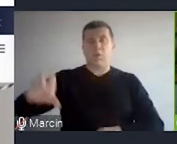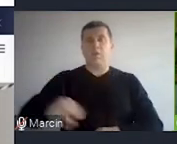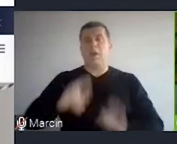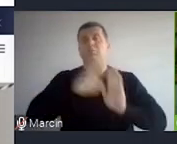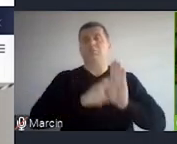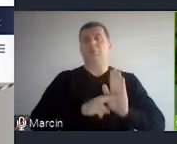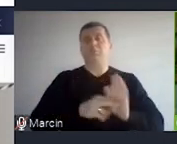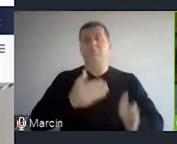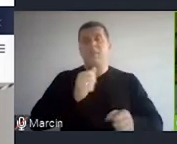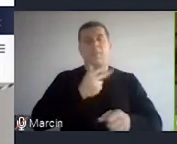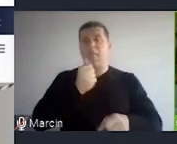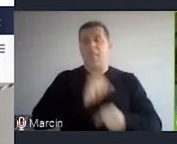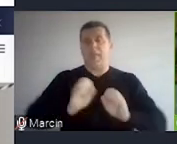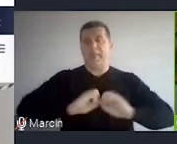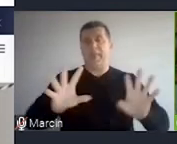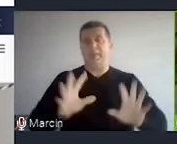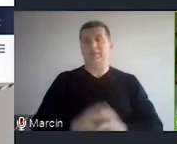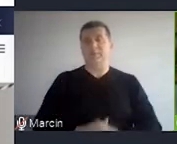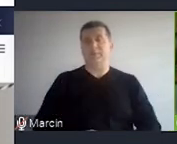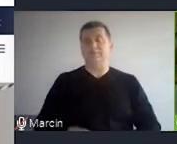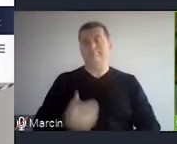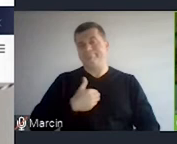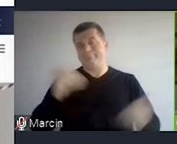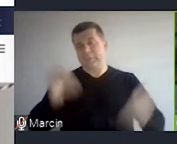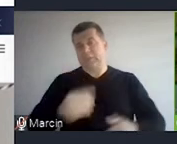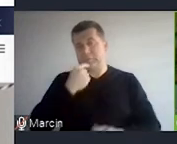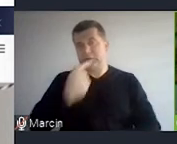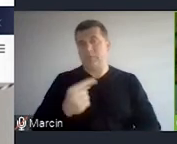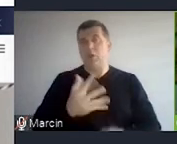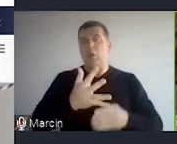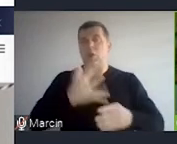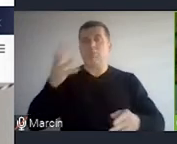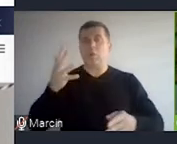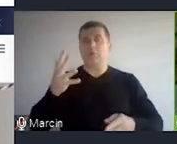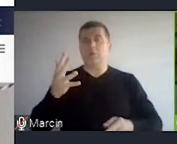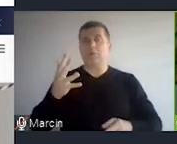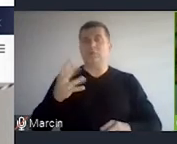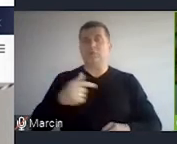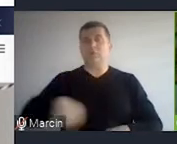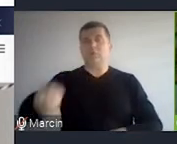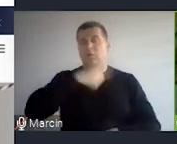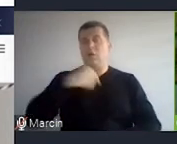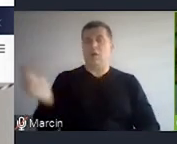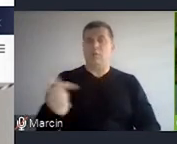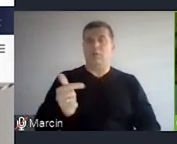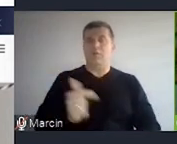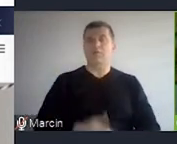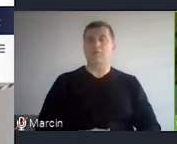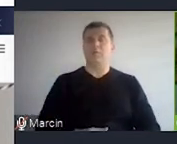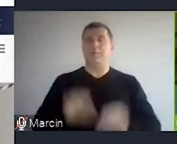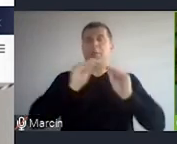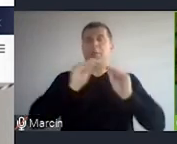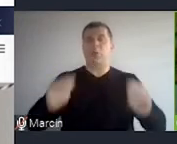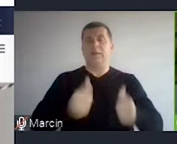przepisy nie są jasne. Tu mogę się odnieść do obostrzeń, które nam obowiązują.